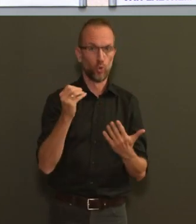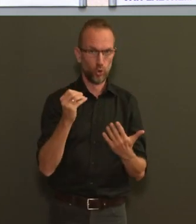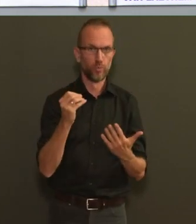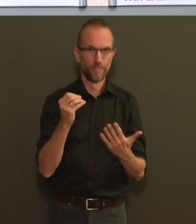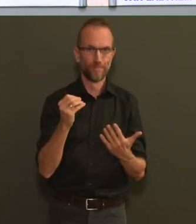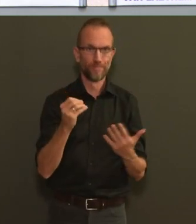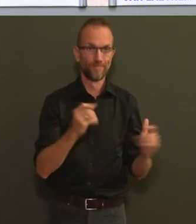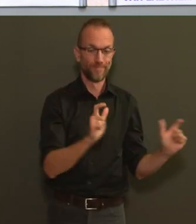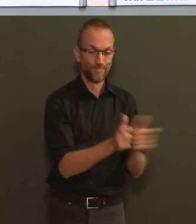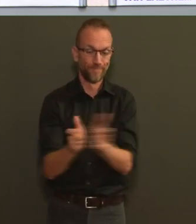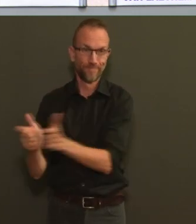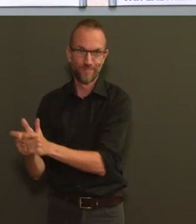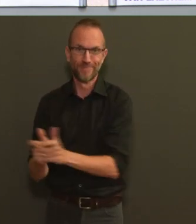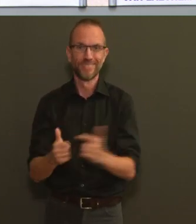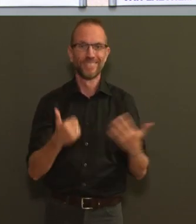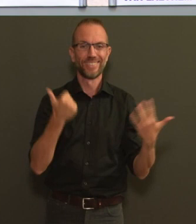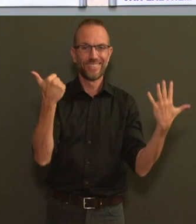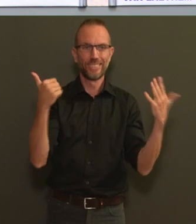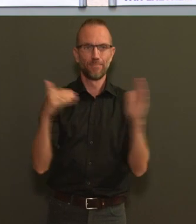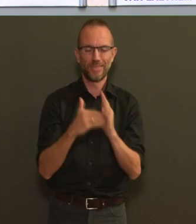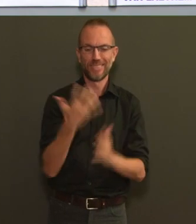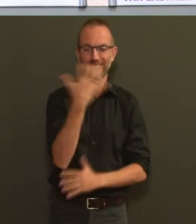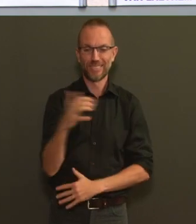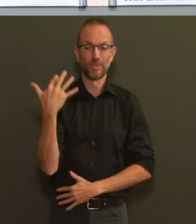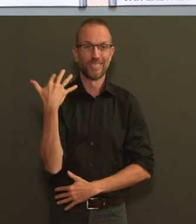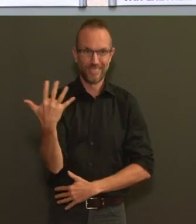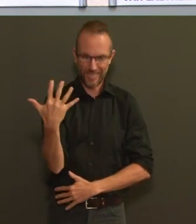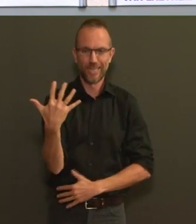atteint 6505 nouveaux cas diagnostiqués.